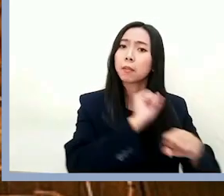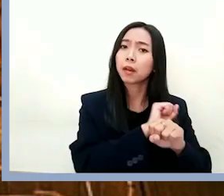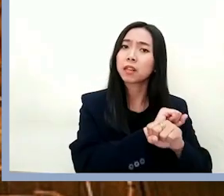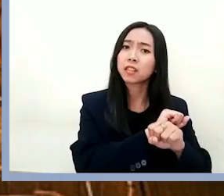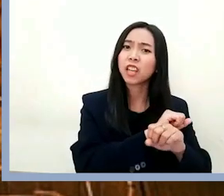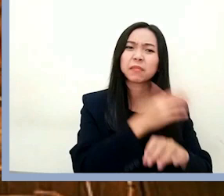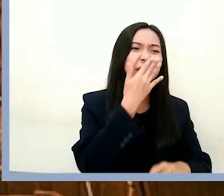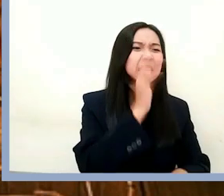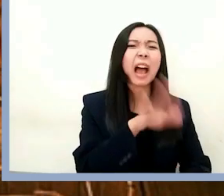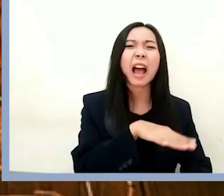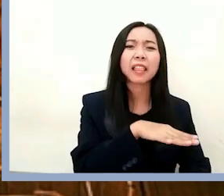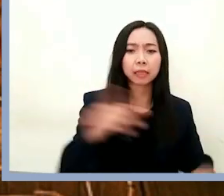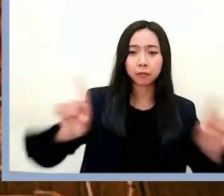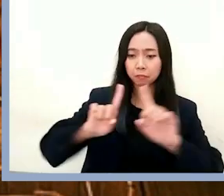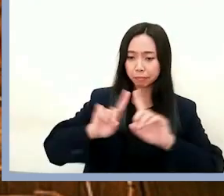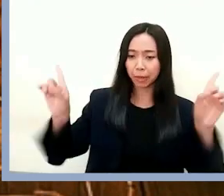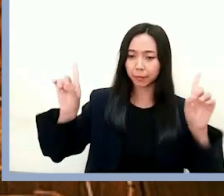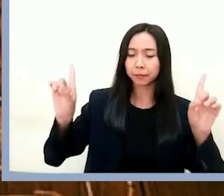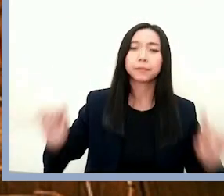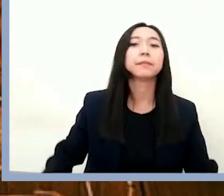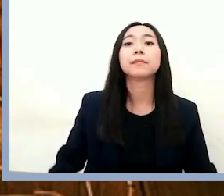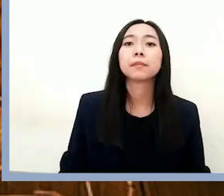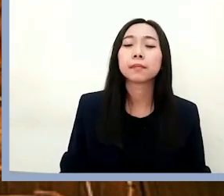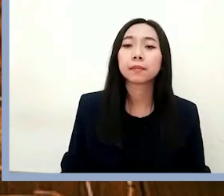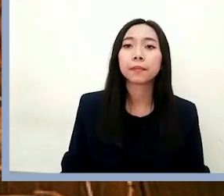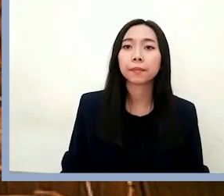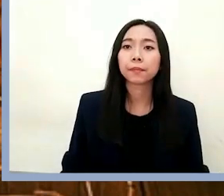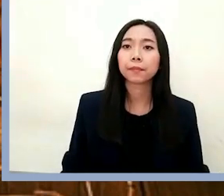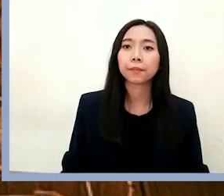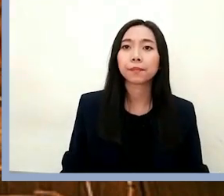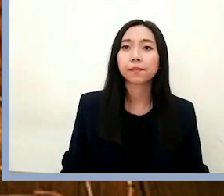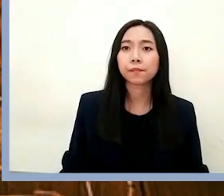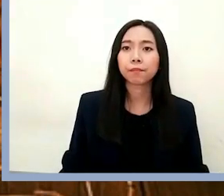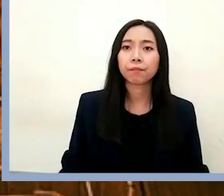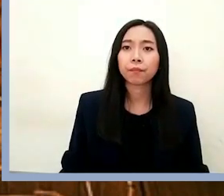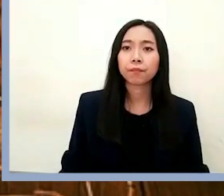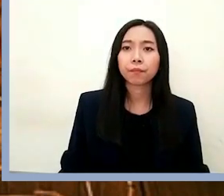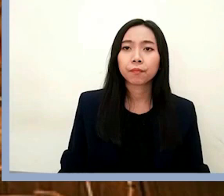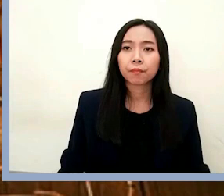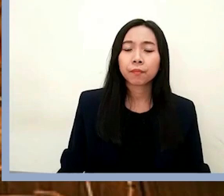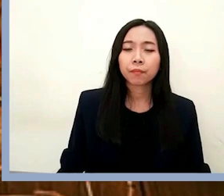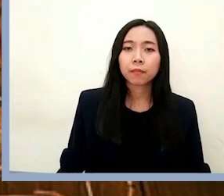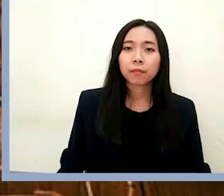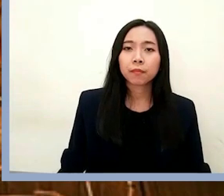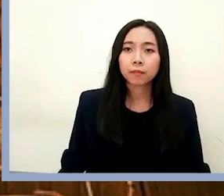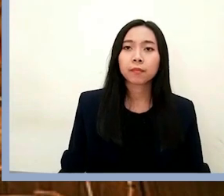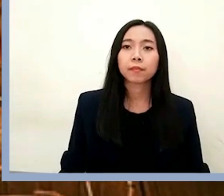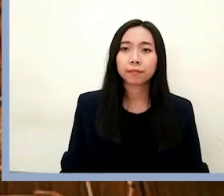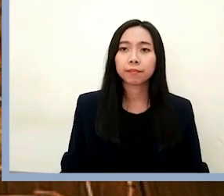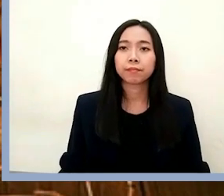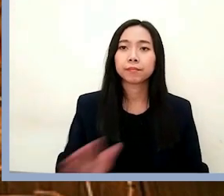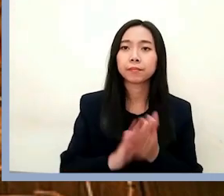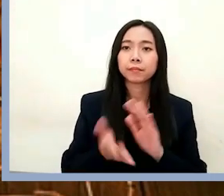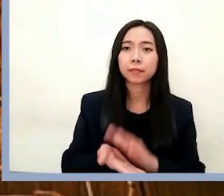kondisi speed of personality itu menyebabkan juga satu hal yang berbahaya sekali yaitu orang menjadi